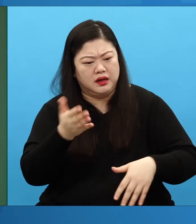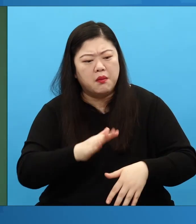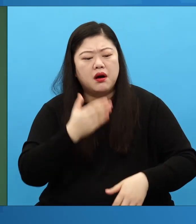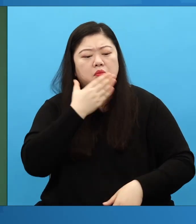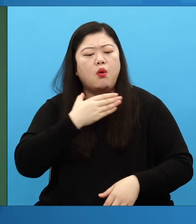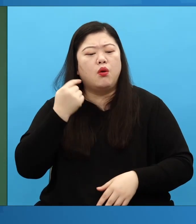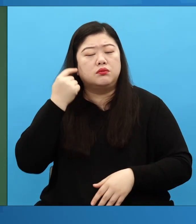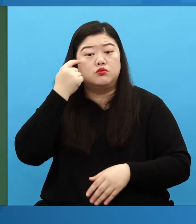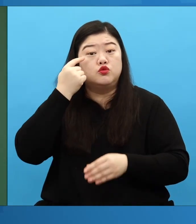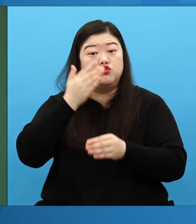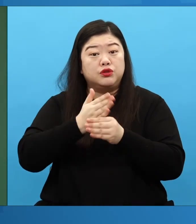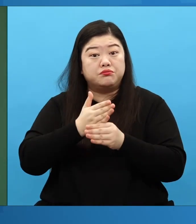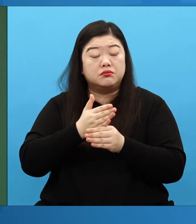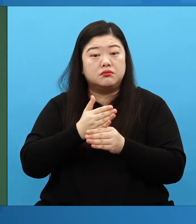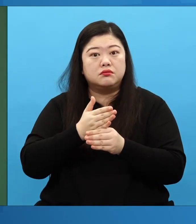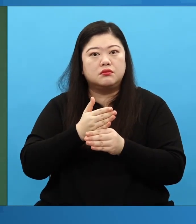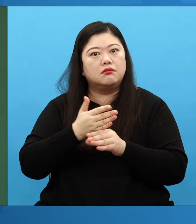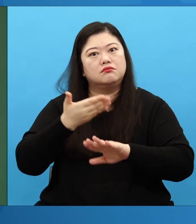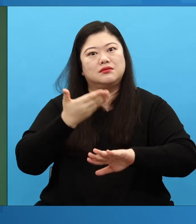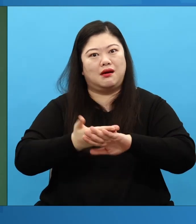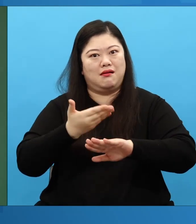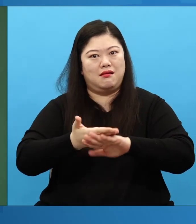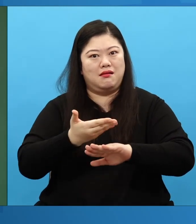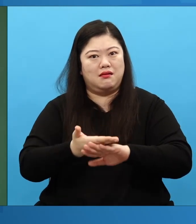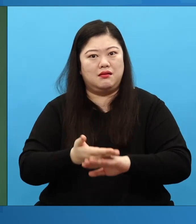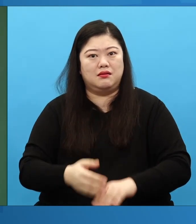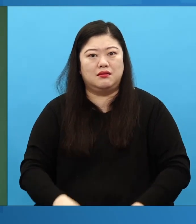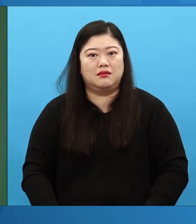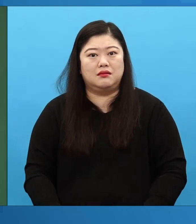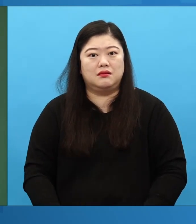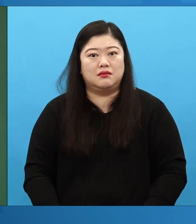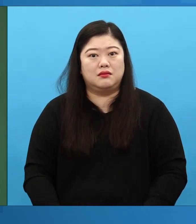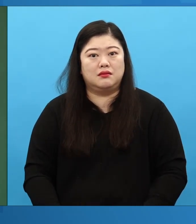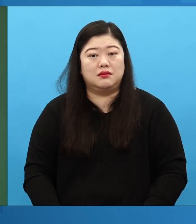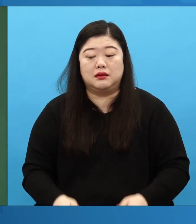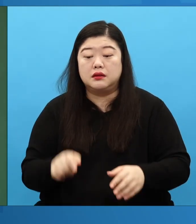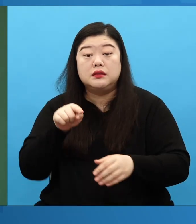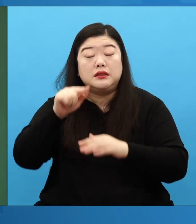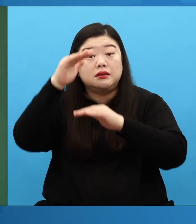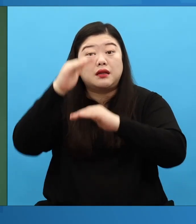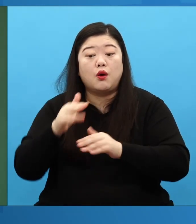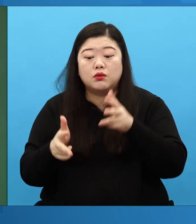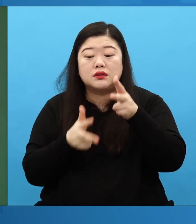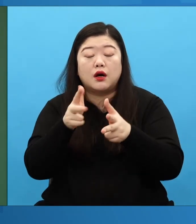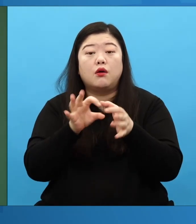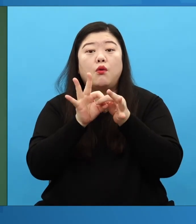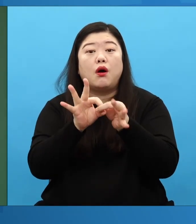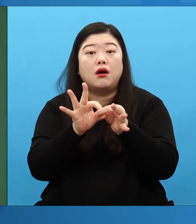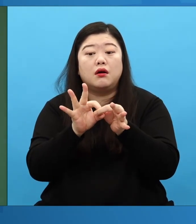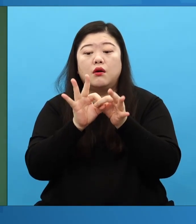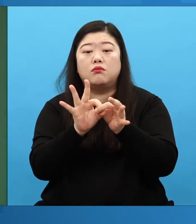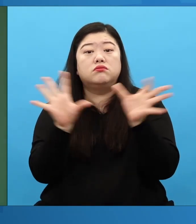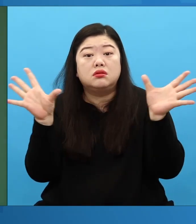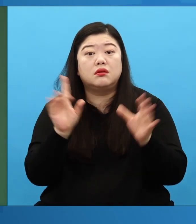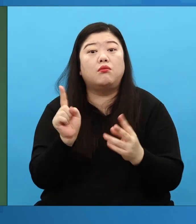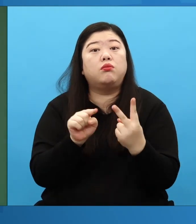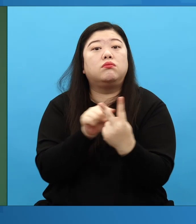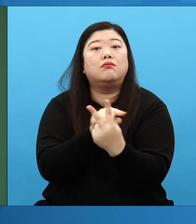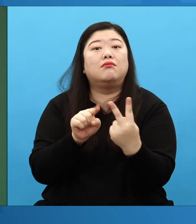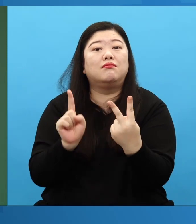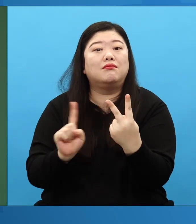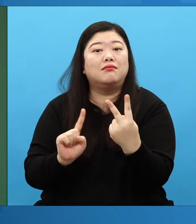여러분들은 중요합니다. 이게 사업과 관계 있냐? 없습니까? Business people, this is very important. Does this not have nothing to do with your